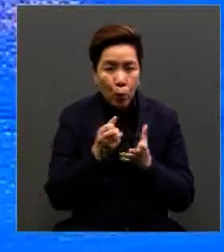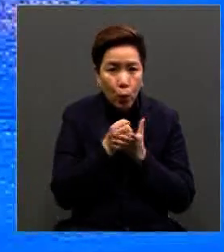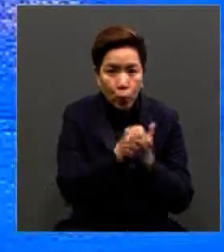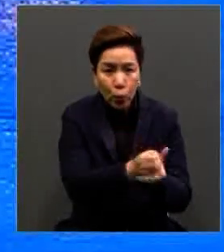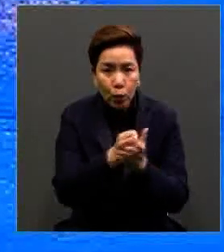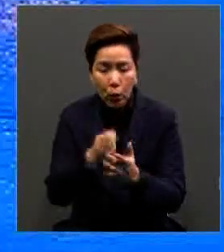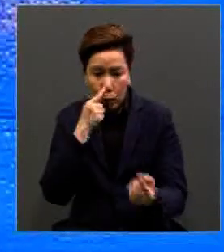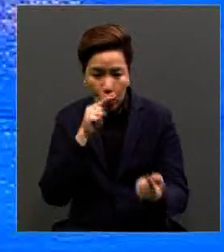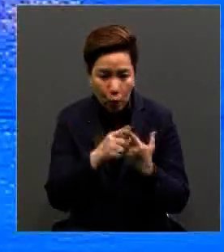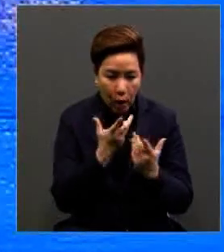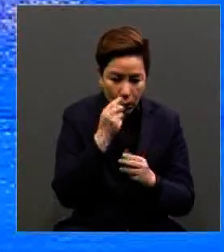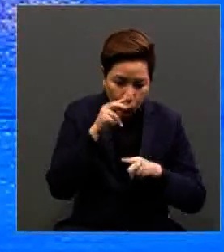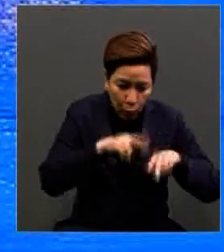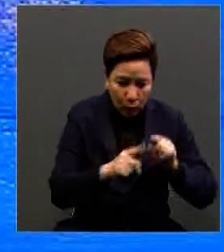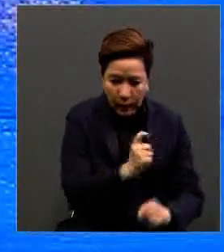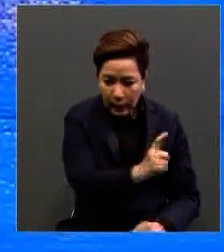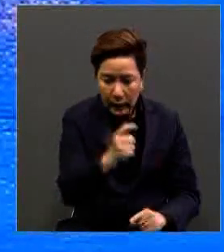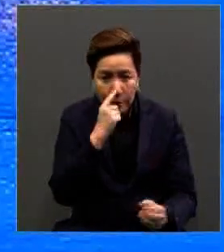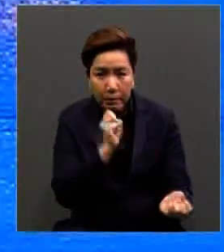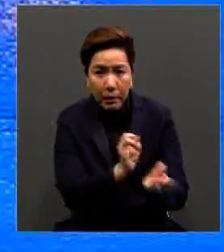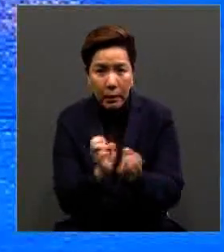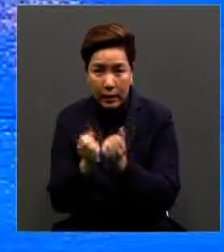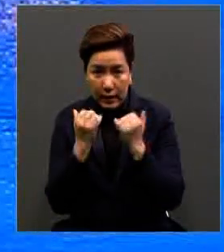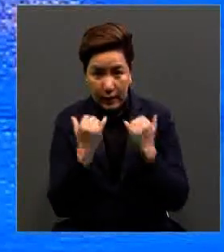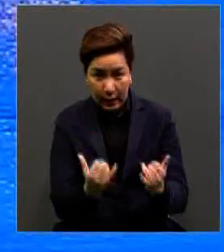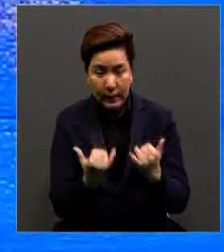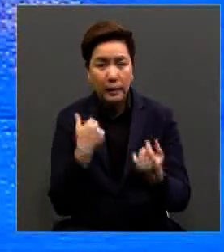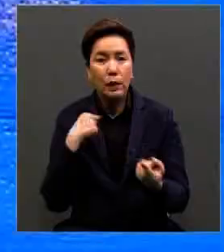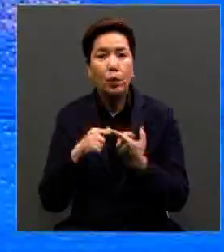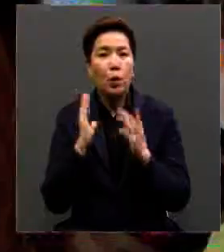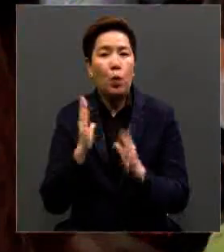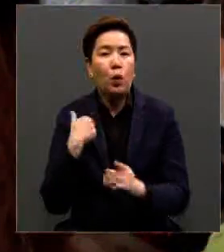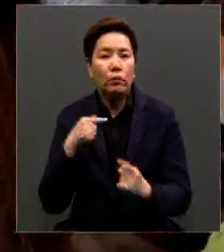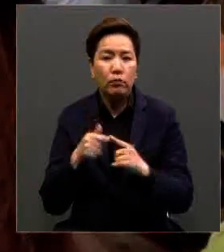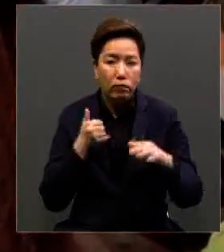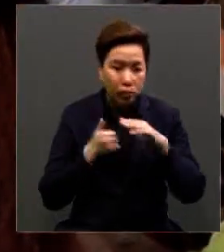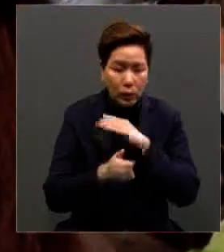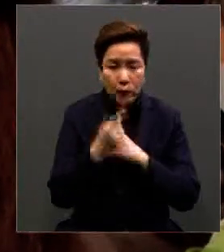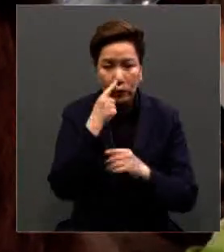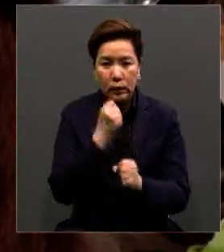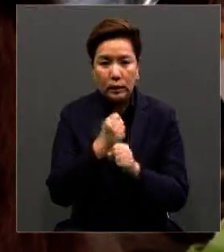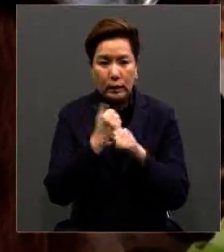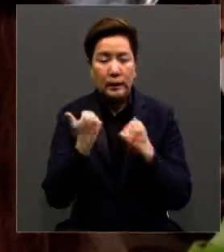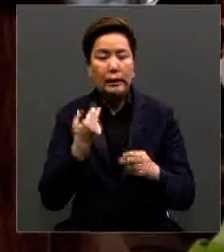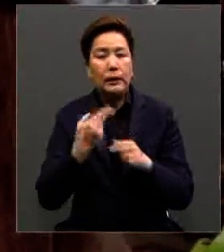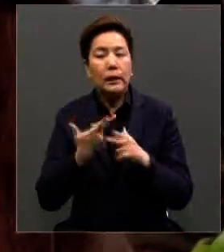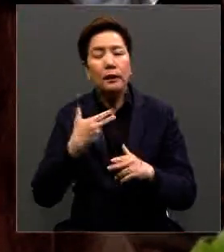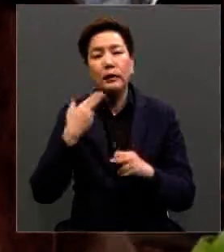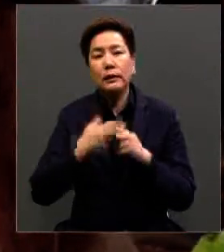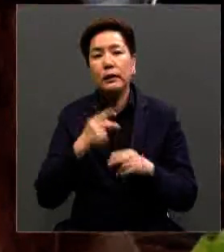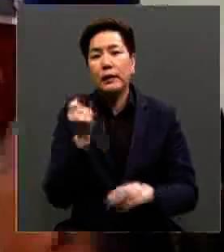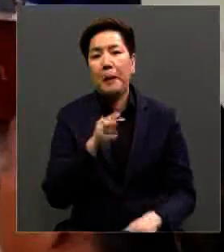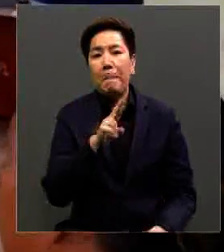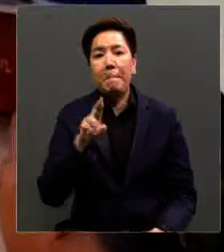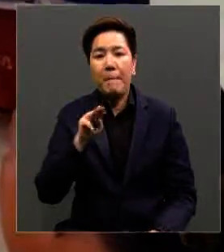พร้อมกับมีการลงพื้นที่ไปสำรวจความเสียหายในเบื้องต้นด้วยนะครับโดยผู้ที่ลงพื้นที่ในวันนี้ไม่ใช่ใครที่ไหนนะครับก็คือทาง